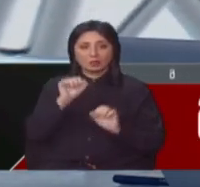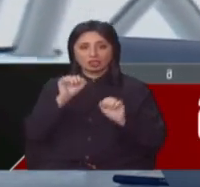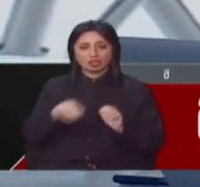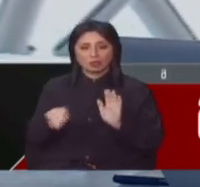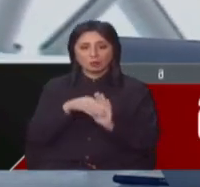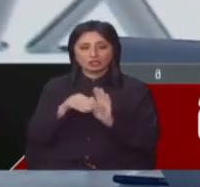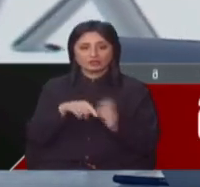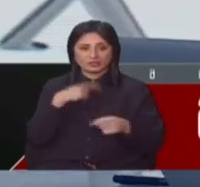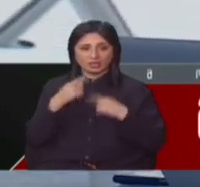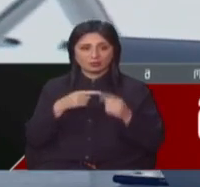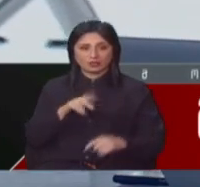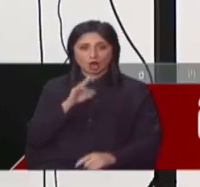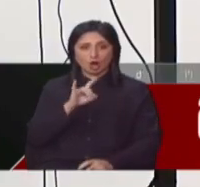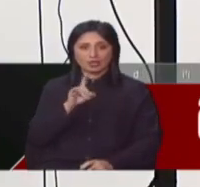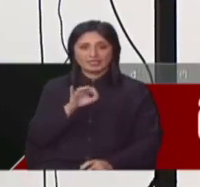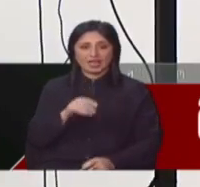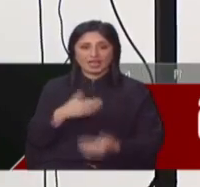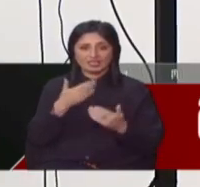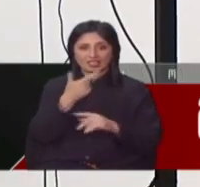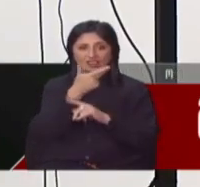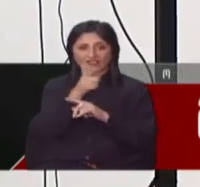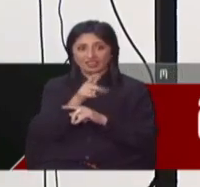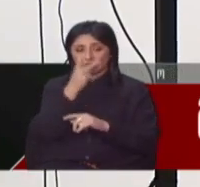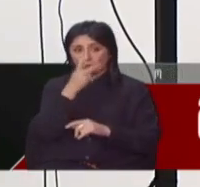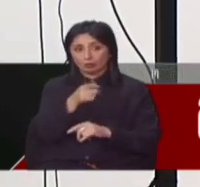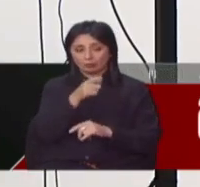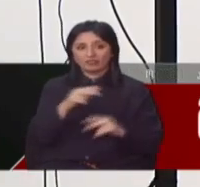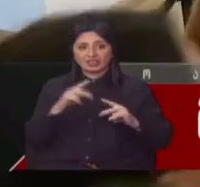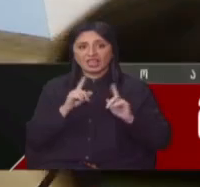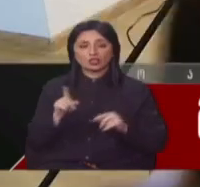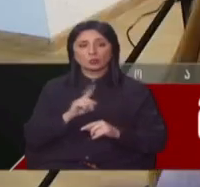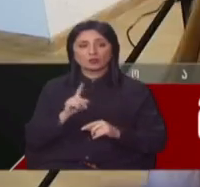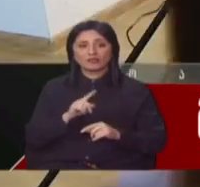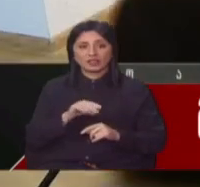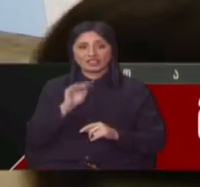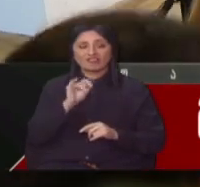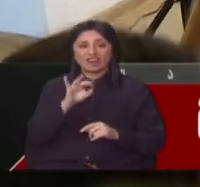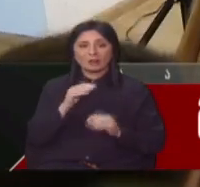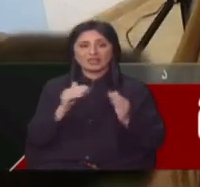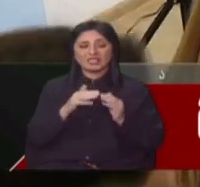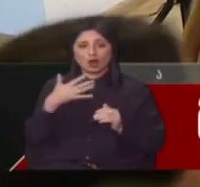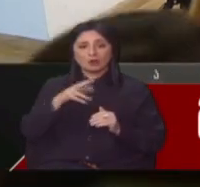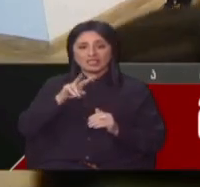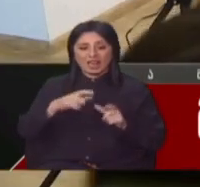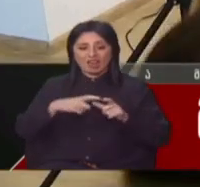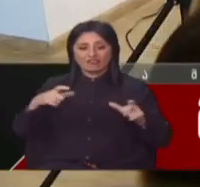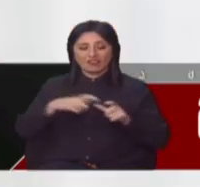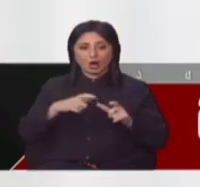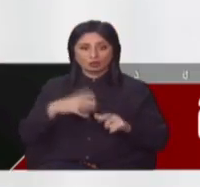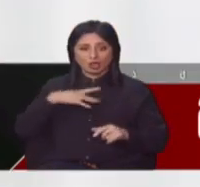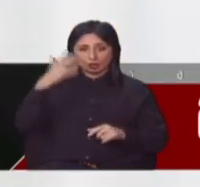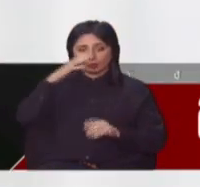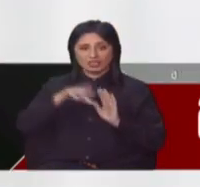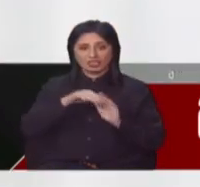shesazlo Moskvidoaz elaparakobs Tamar Korzaiam tsaradgina video masala sadats misi tkmit dasturdeba rom Parma sakhlis 50 lariani vaucherebi Khartuli